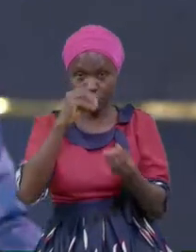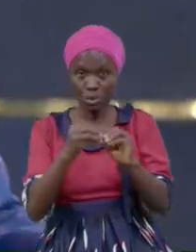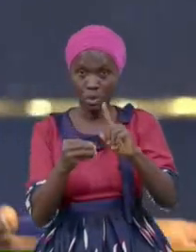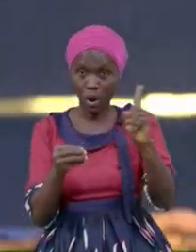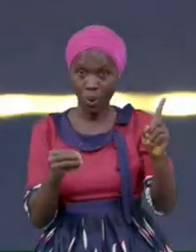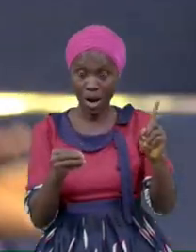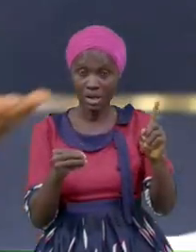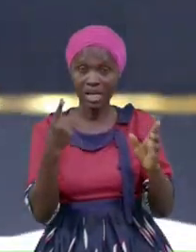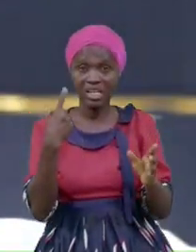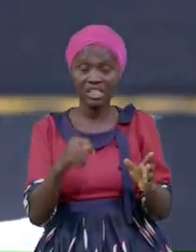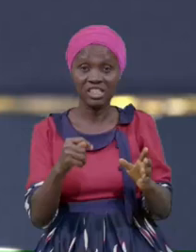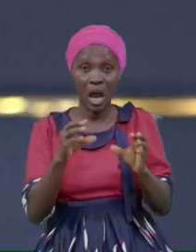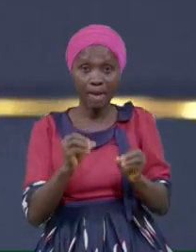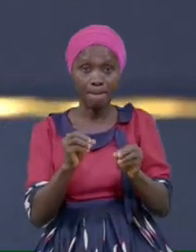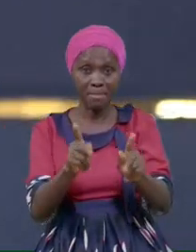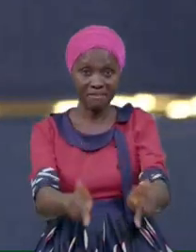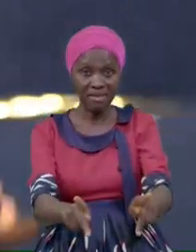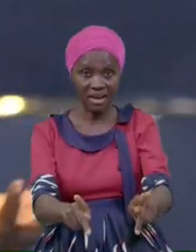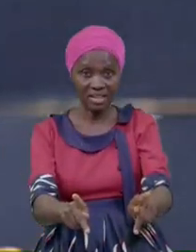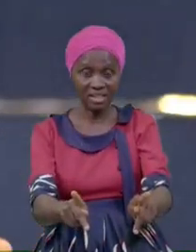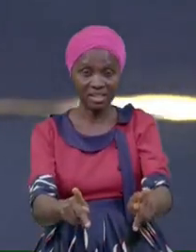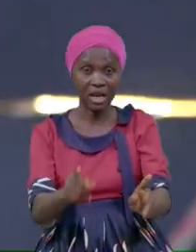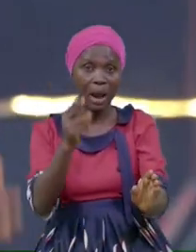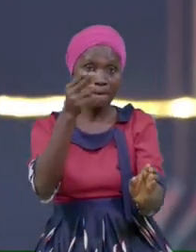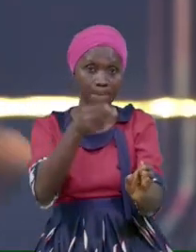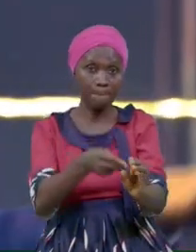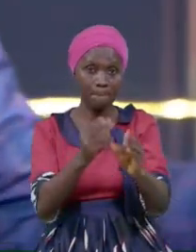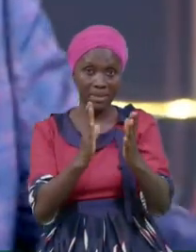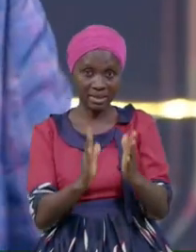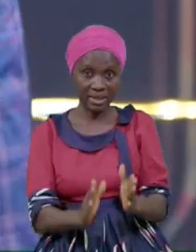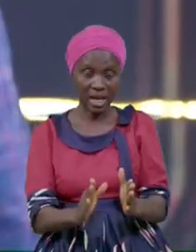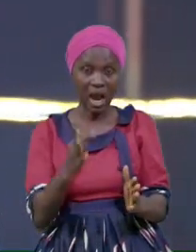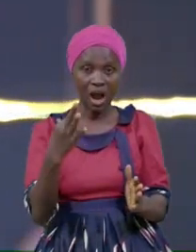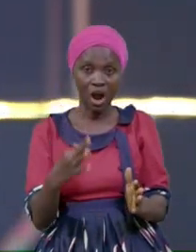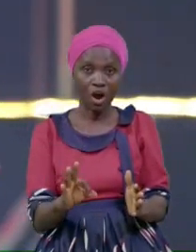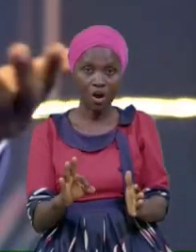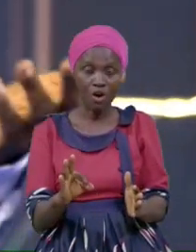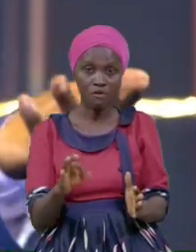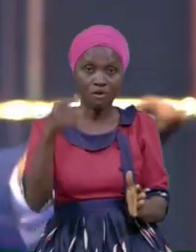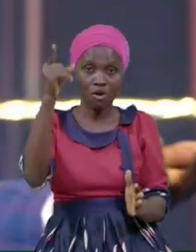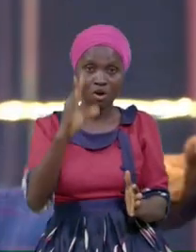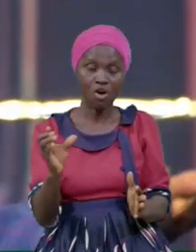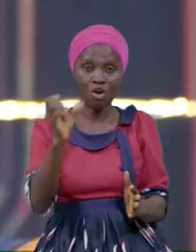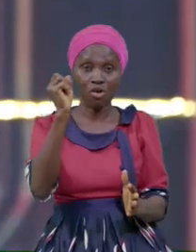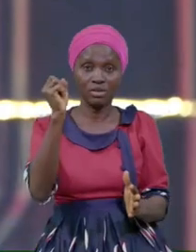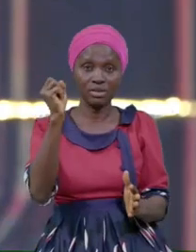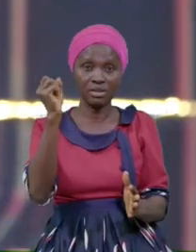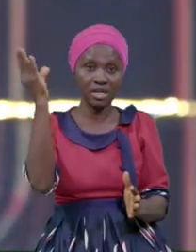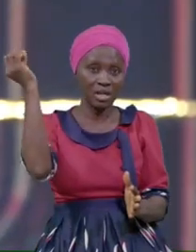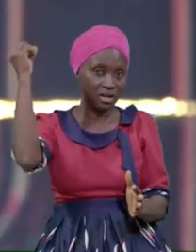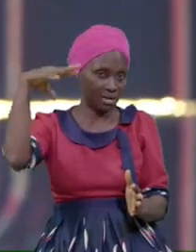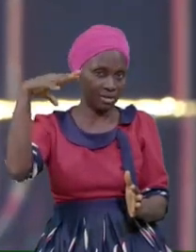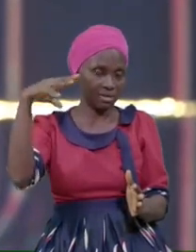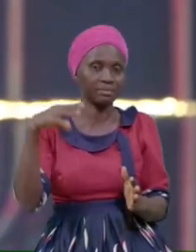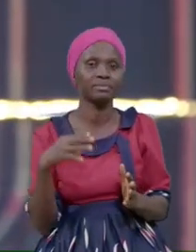participants privilégiés de la grâce de Dieu. Les participants privilégiés de la grâce de Dieu. C'est la grâce